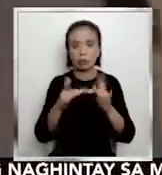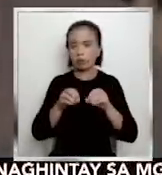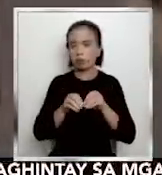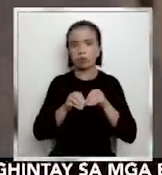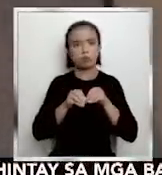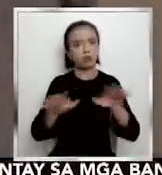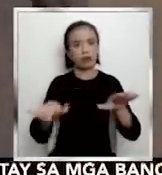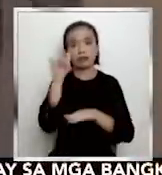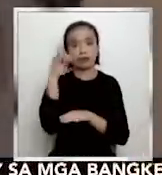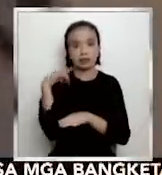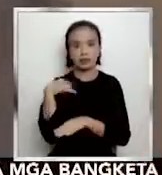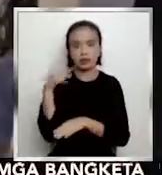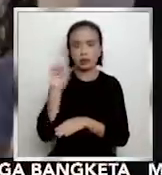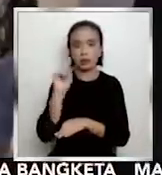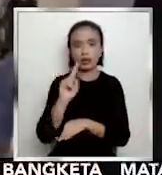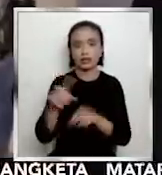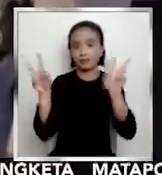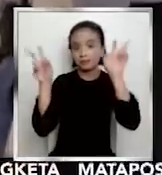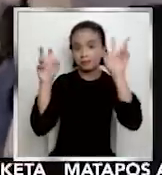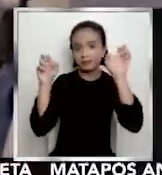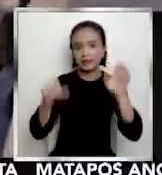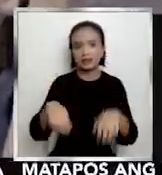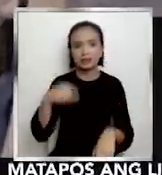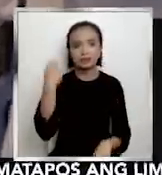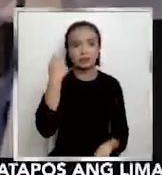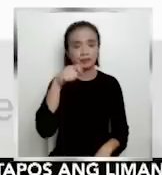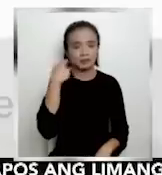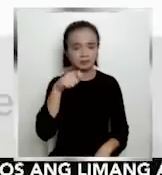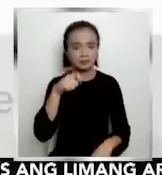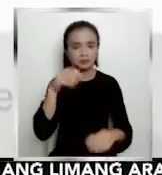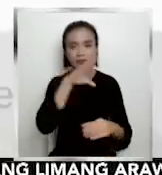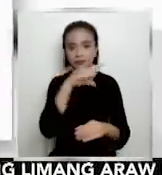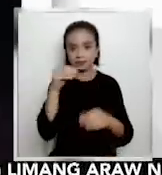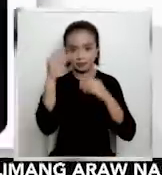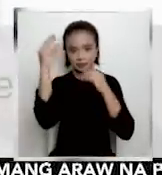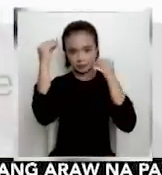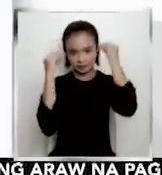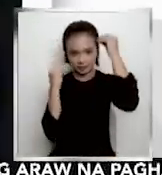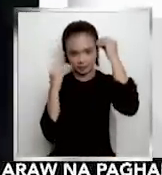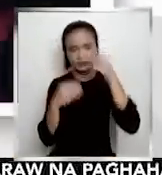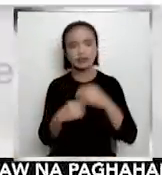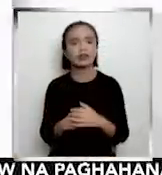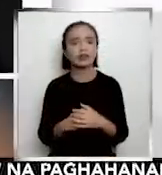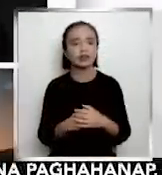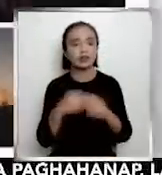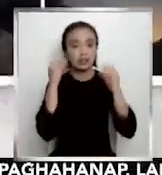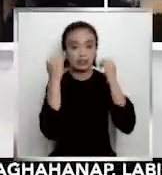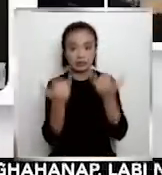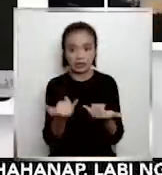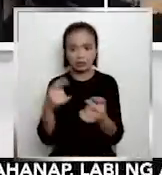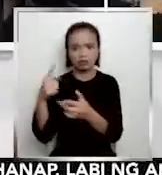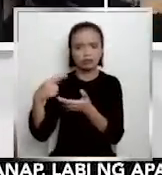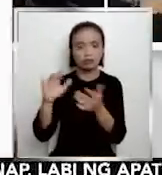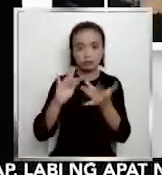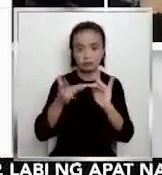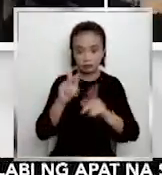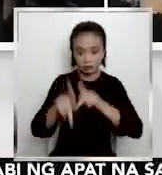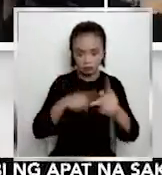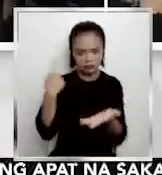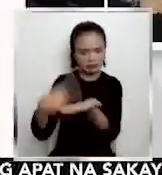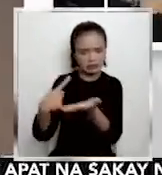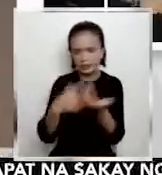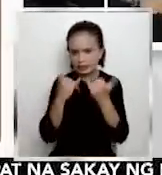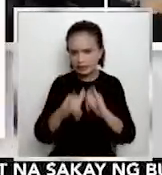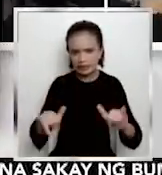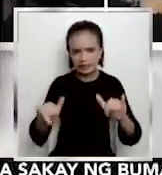Hit Kapuso Primetime Series na Maria Clara at Ibarra. Usap-usapan ng mga netizen hanggang ngayong araw ang